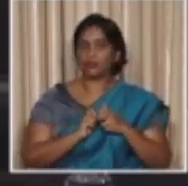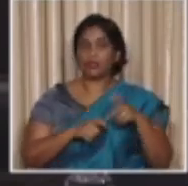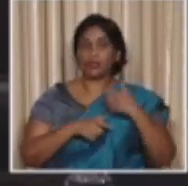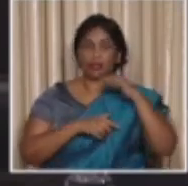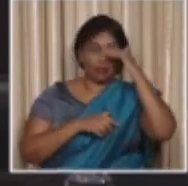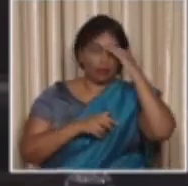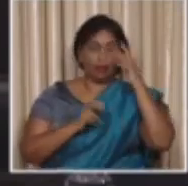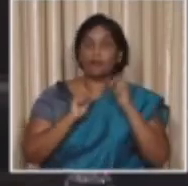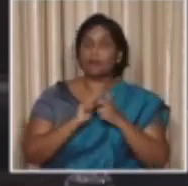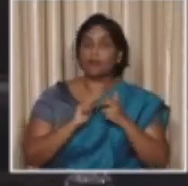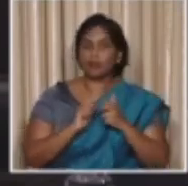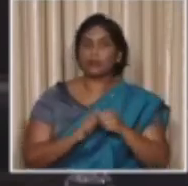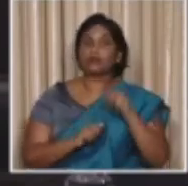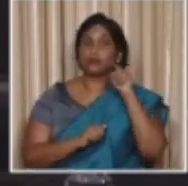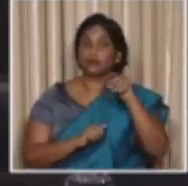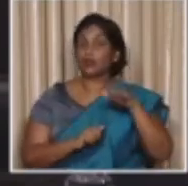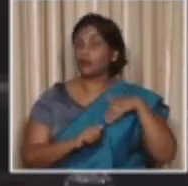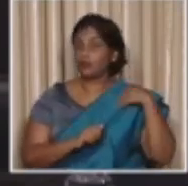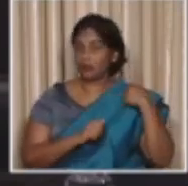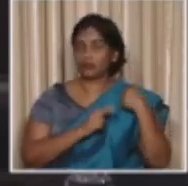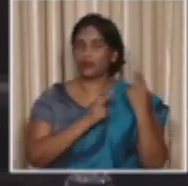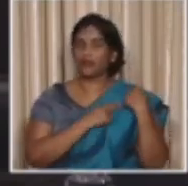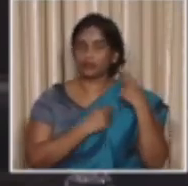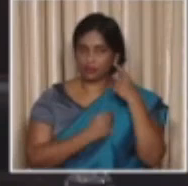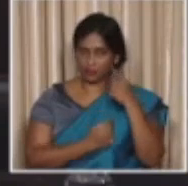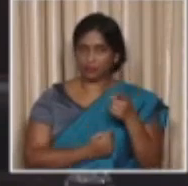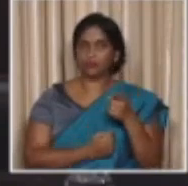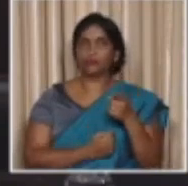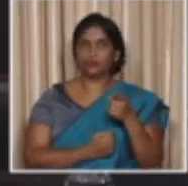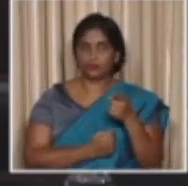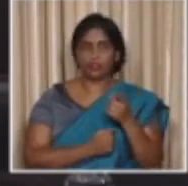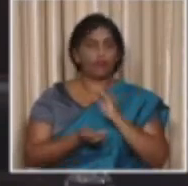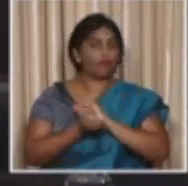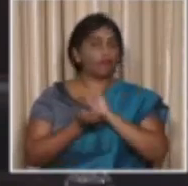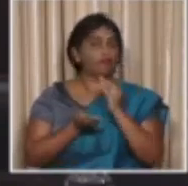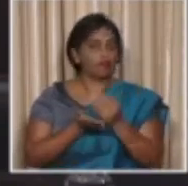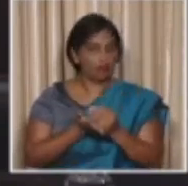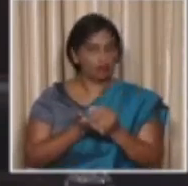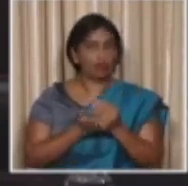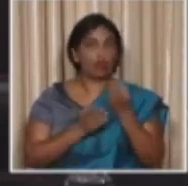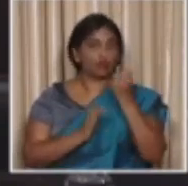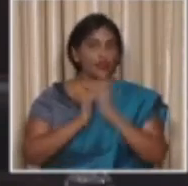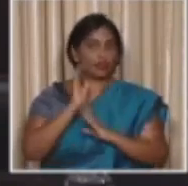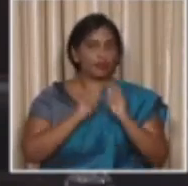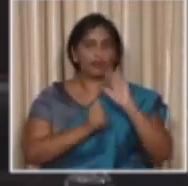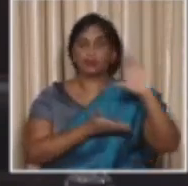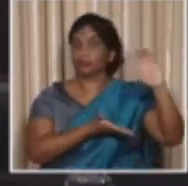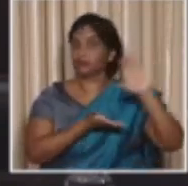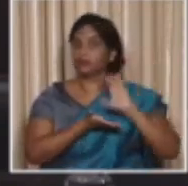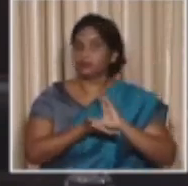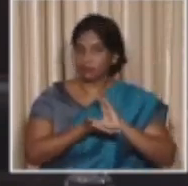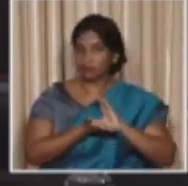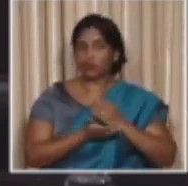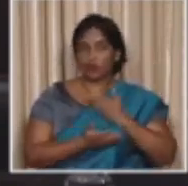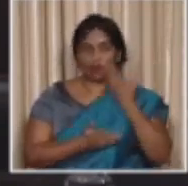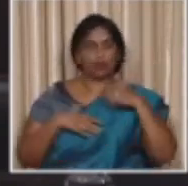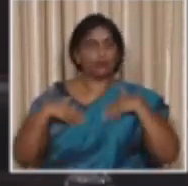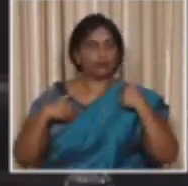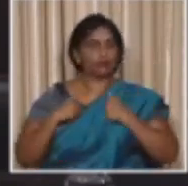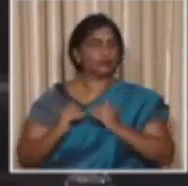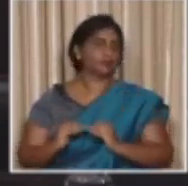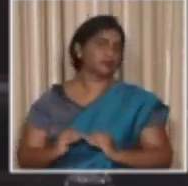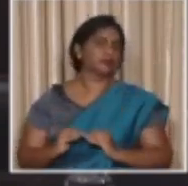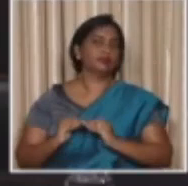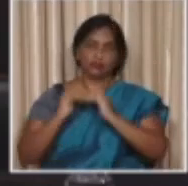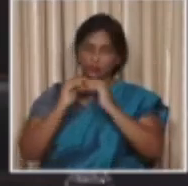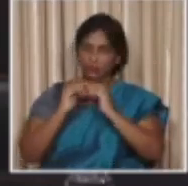ලීඩර්ෂිප් එකේ ප්‍රශ්නේදී ඔබතුමාට ප්‍රධාන වක්කීමක් එනවා අරමුදල් මුදල් අමාත්‍යාංශය ලැබුණොත් ඔබතුමාට පුළුවන් සෞඛ්‍ය පද්ධතිය නගා